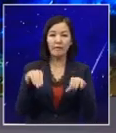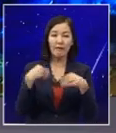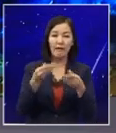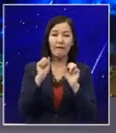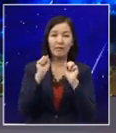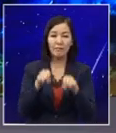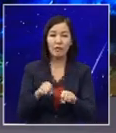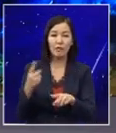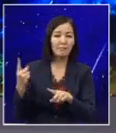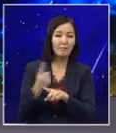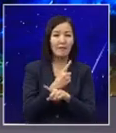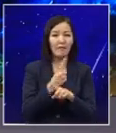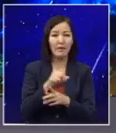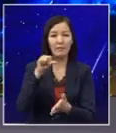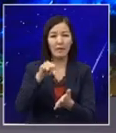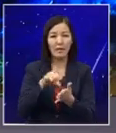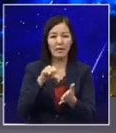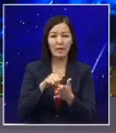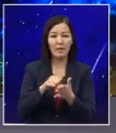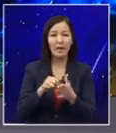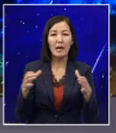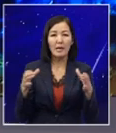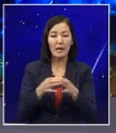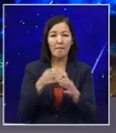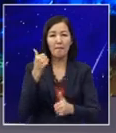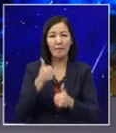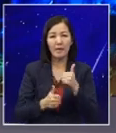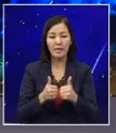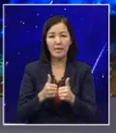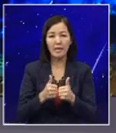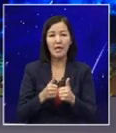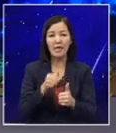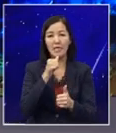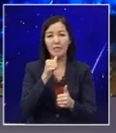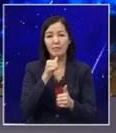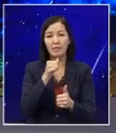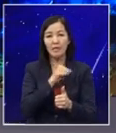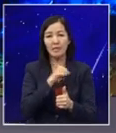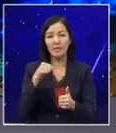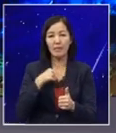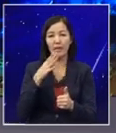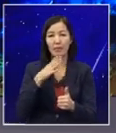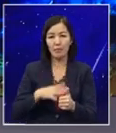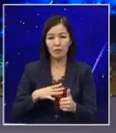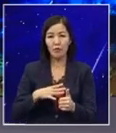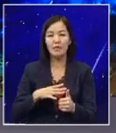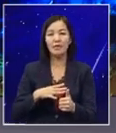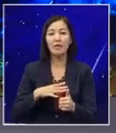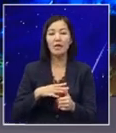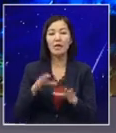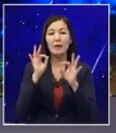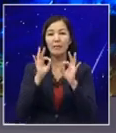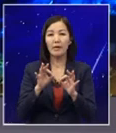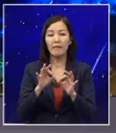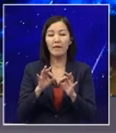кандидатам, особенно впервые принимающим участие в подобной кампании, испытать себя на прочность. Вместе с тем, с учетом замечаний, правильно сформулировать